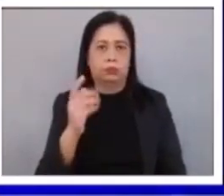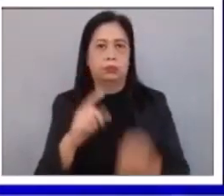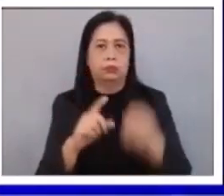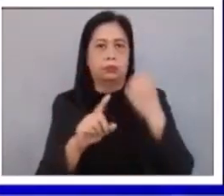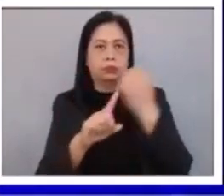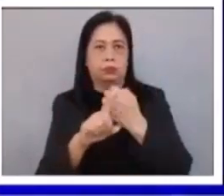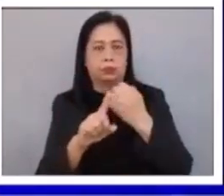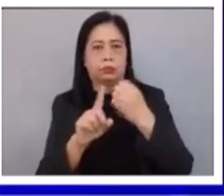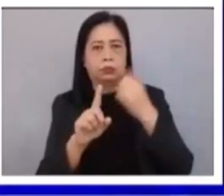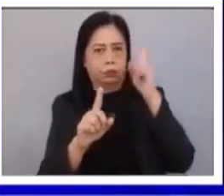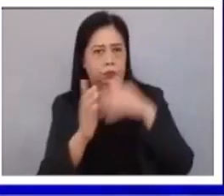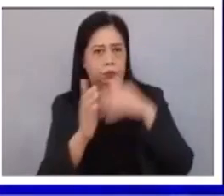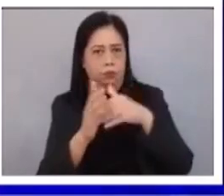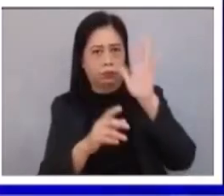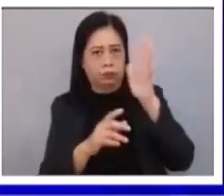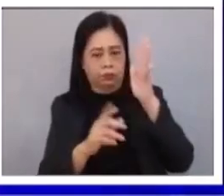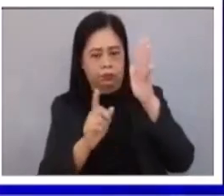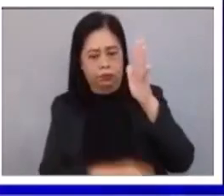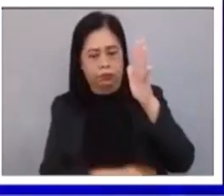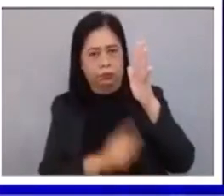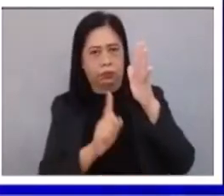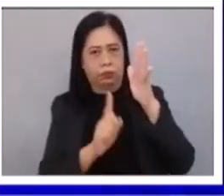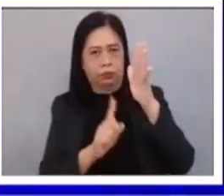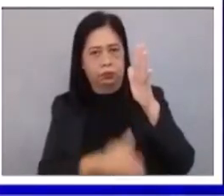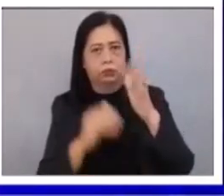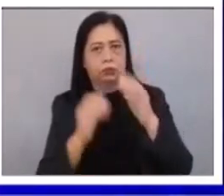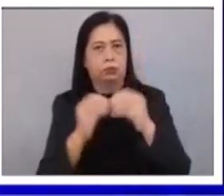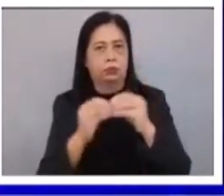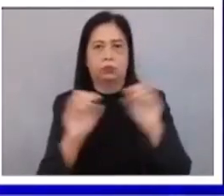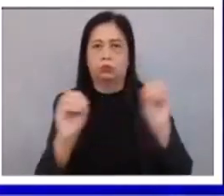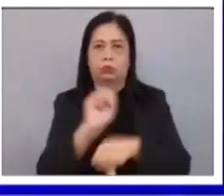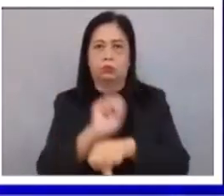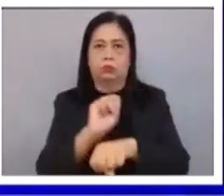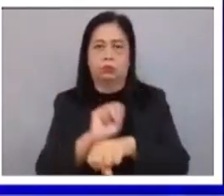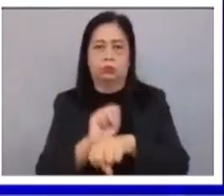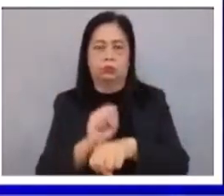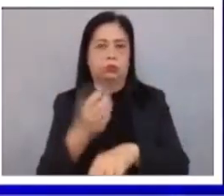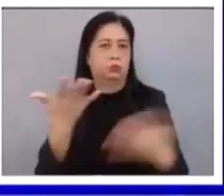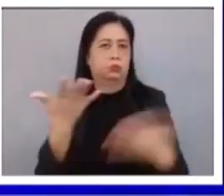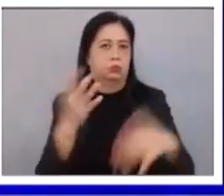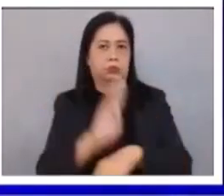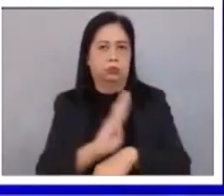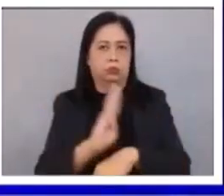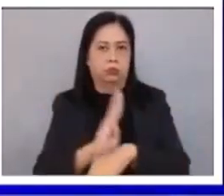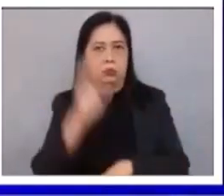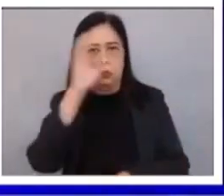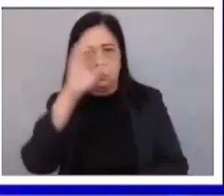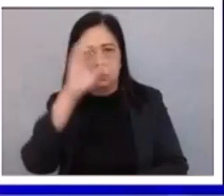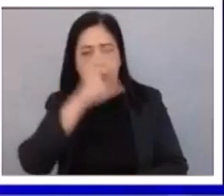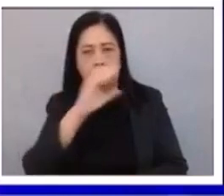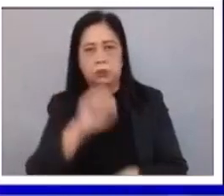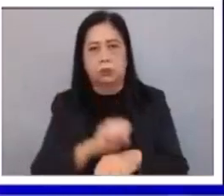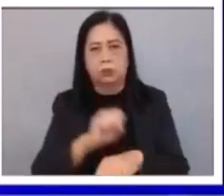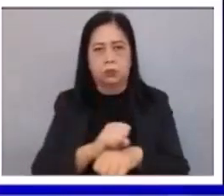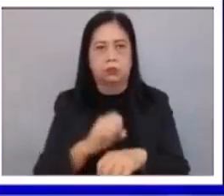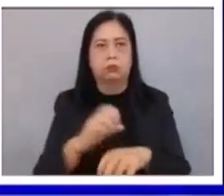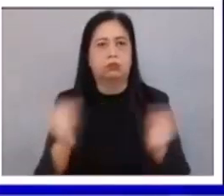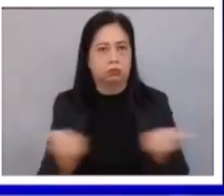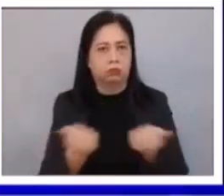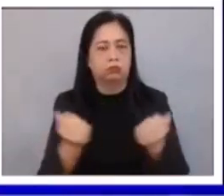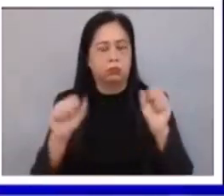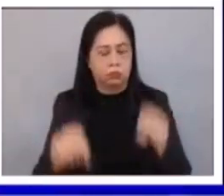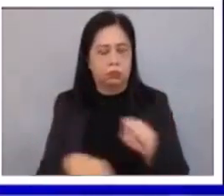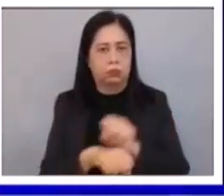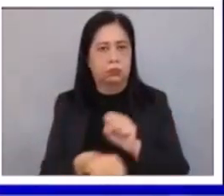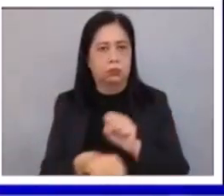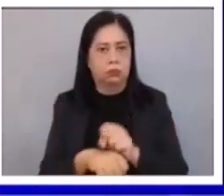kalalakihan na nasa labor force ang walang trabaho o negosyo na naghahanap ng trabaho at available magtrabaho nitong